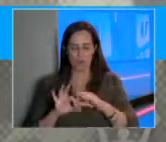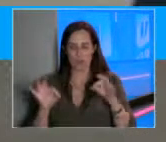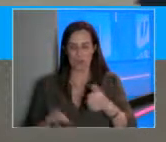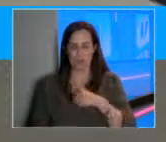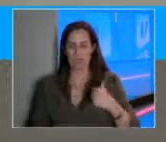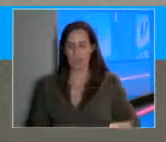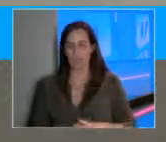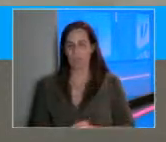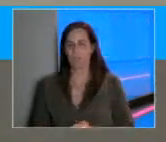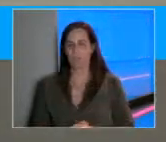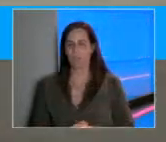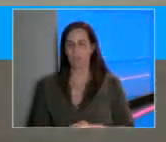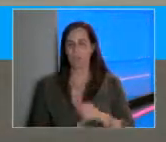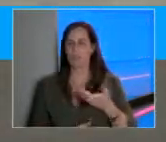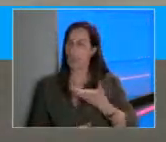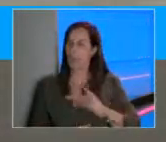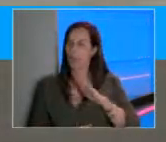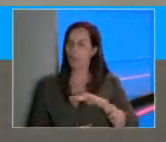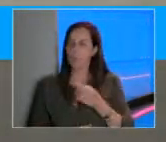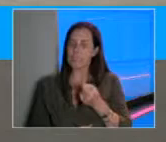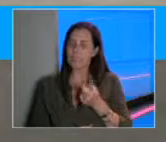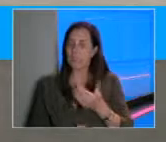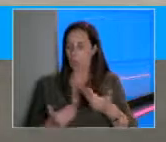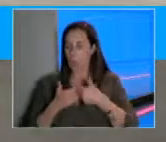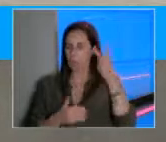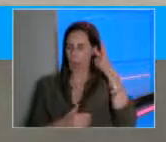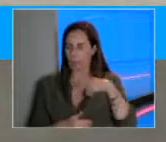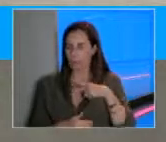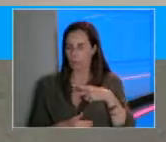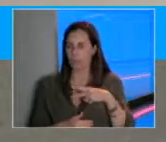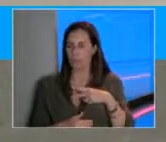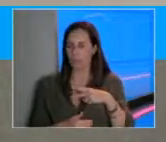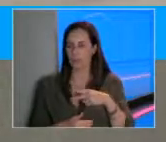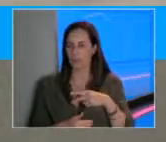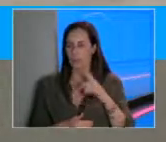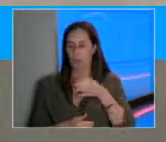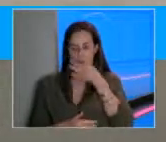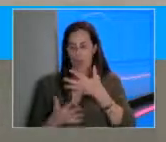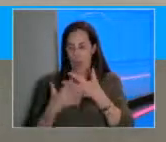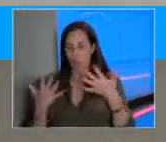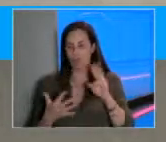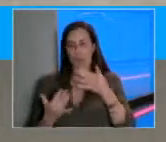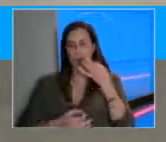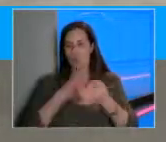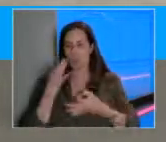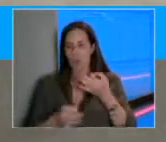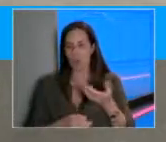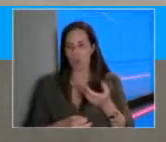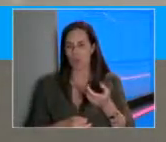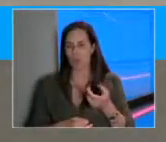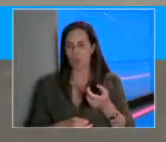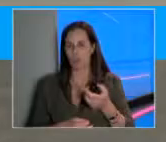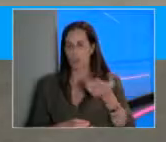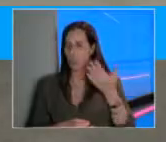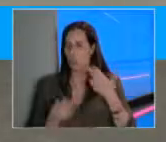בסין? זה נותן לנו עוד חצי צעד קדימה, כי אחת השאלות הגדולות, יש כמה שאלות שלא